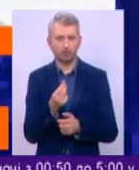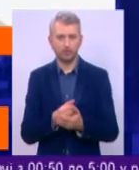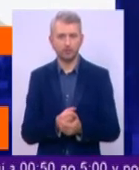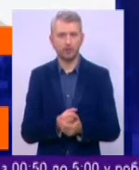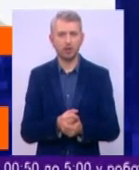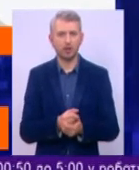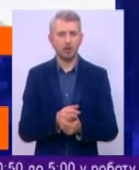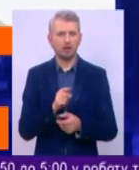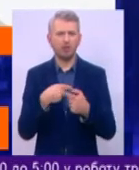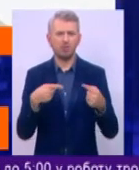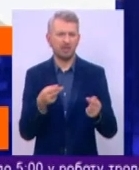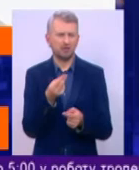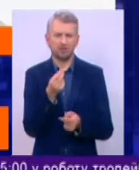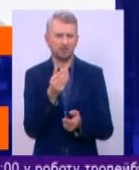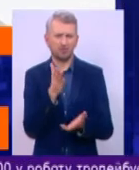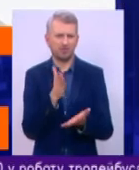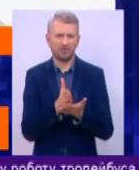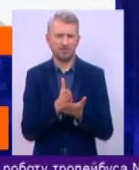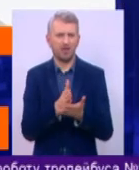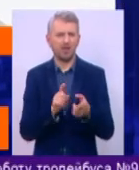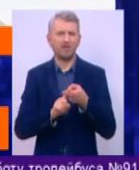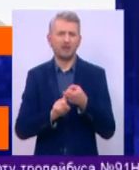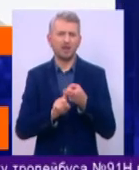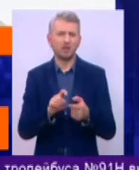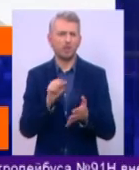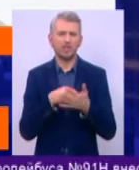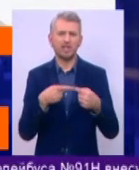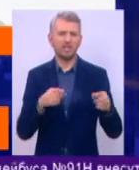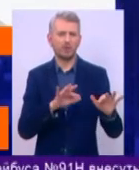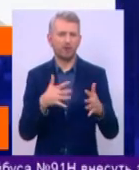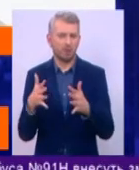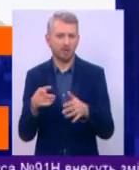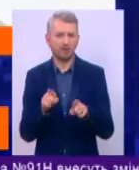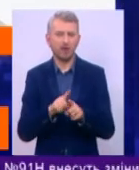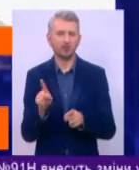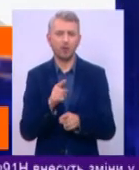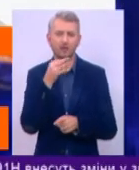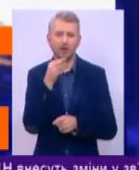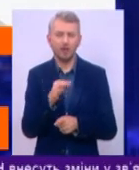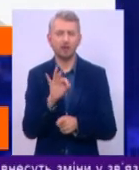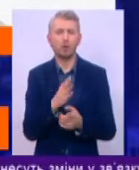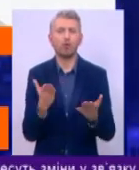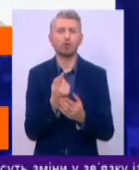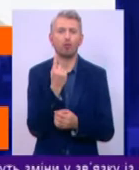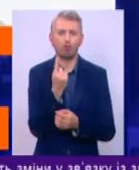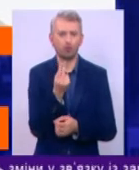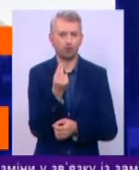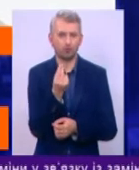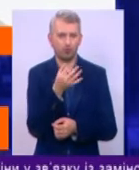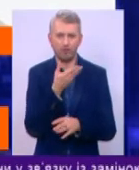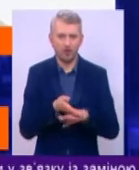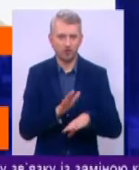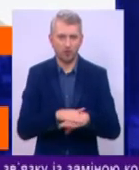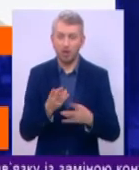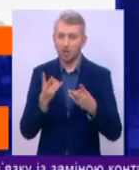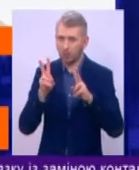Там різні суми в залежності від різних випадків, так що сказати про якусь одну там суму важко.